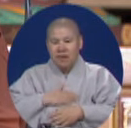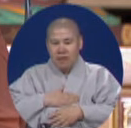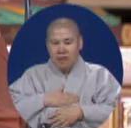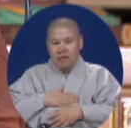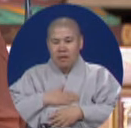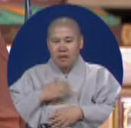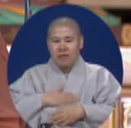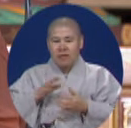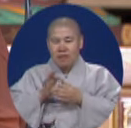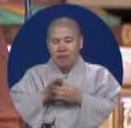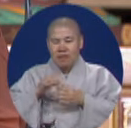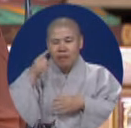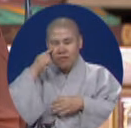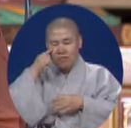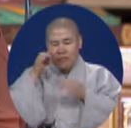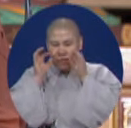눈을